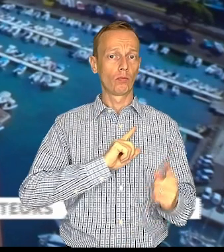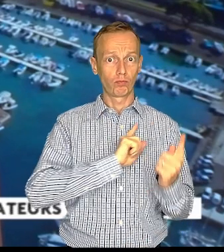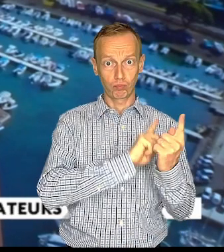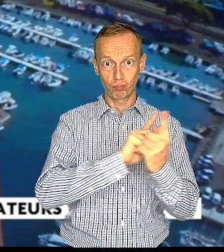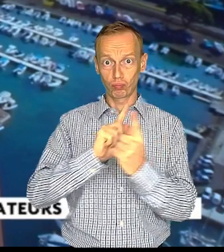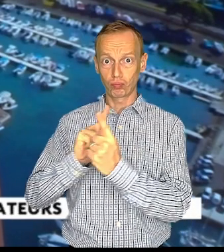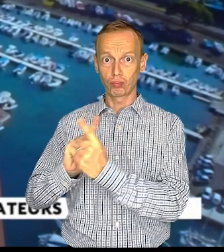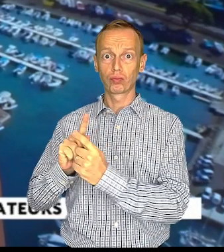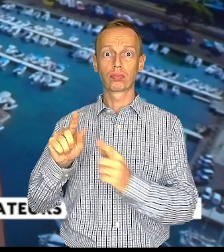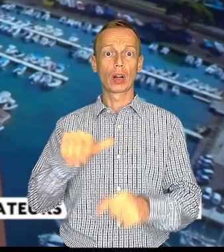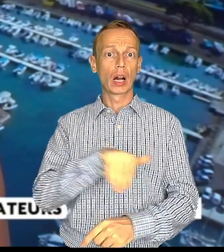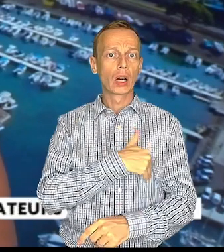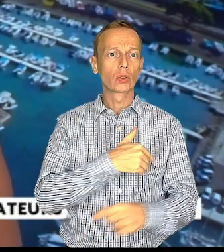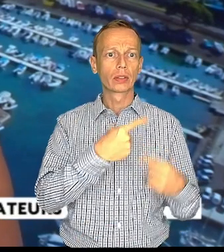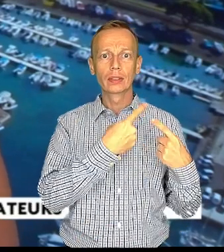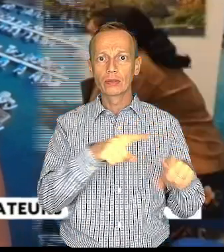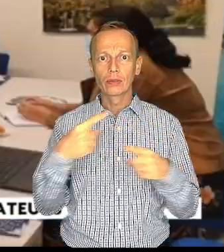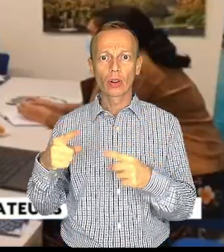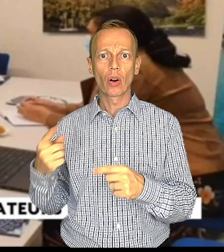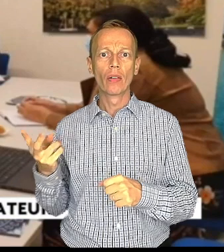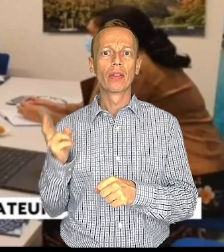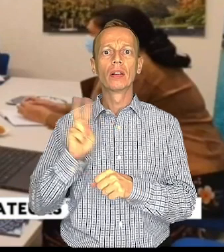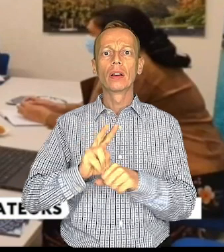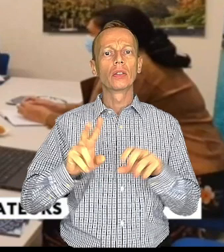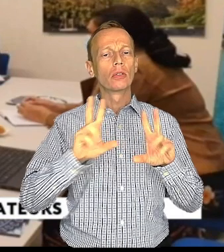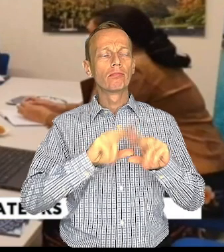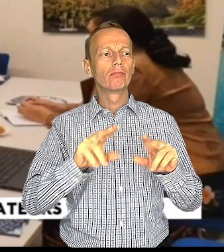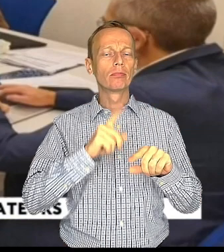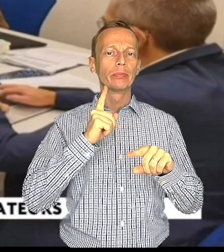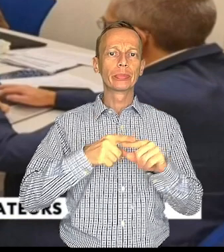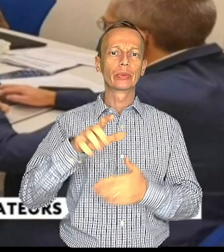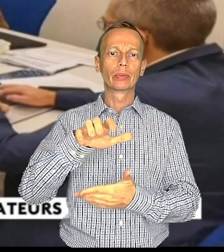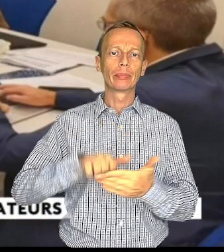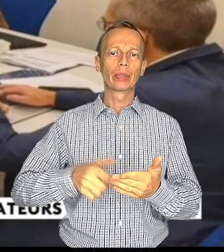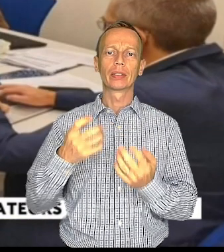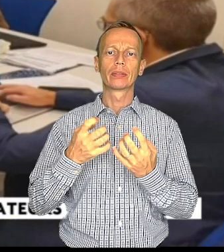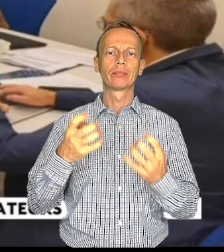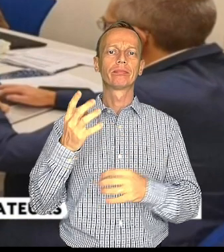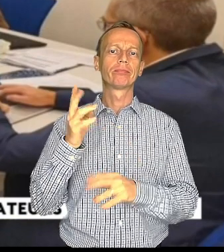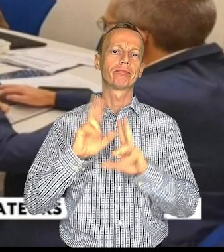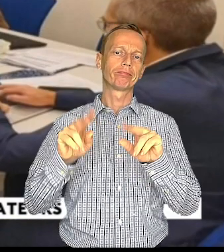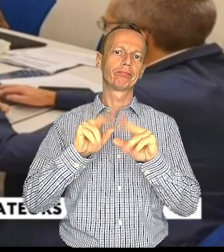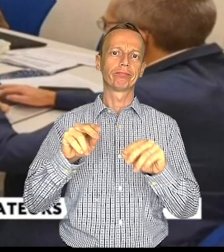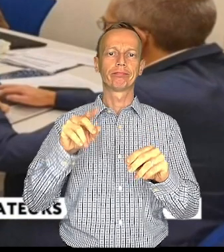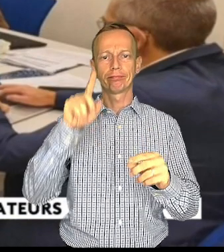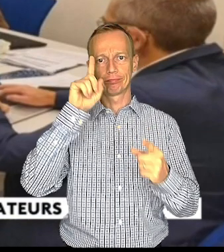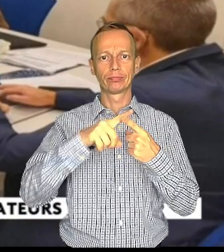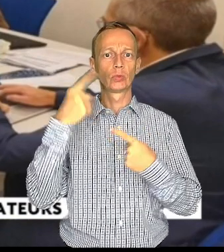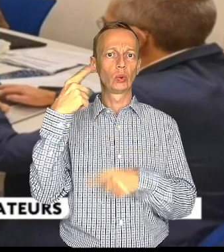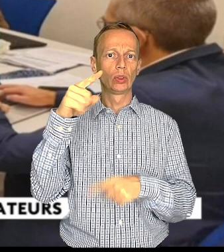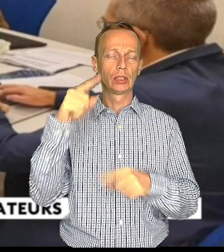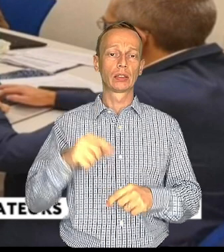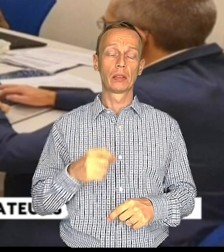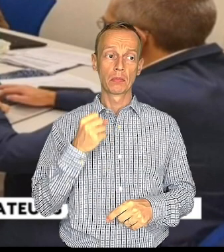Après avoir rencontré l'ensemble des tours opérateurs, la délégation a organisé une conférence de presse consacrée au secteur du tourisme. Les